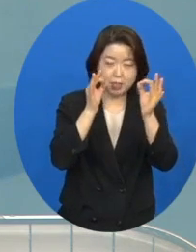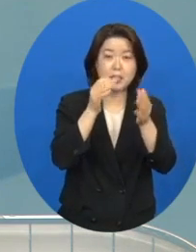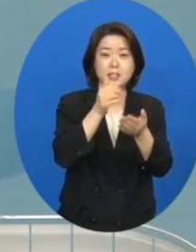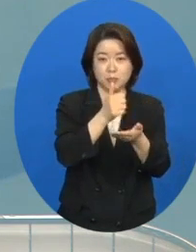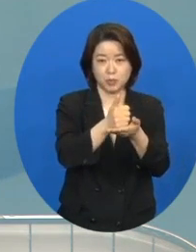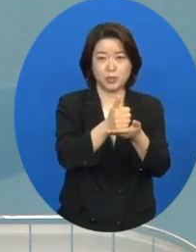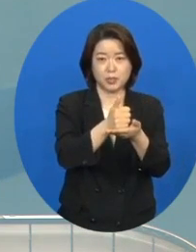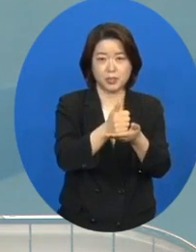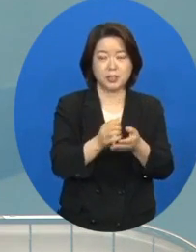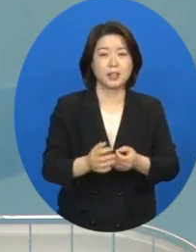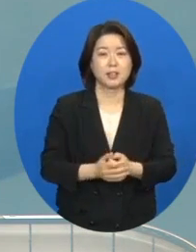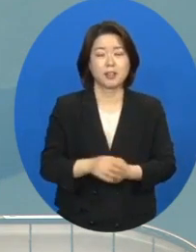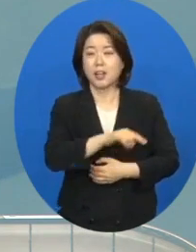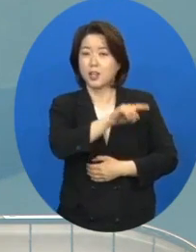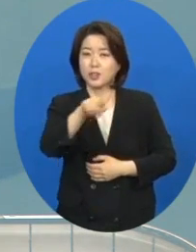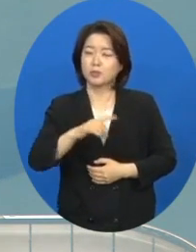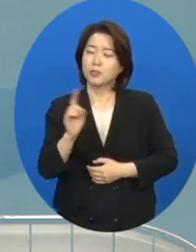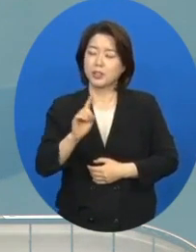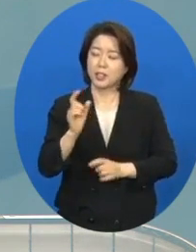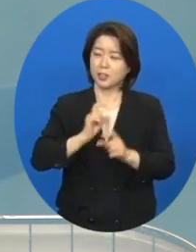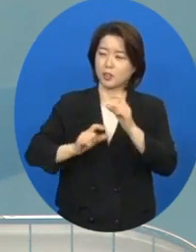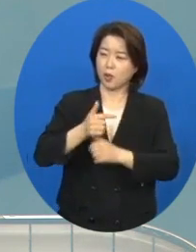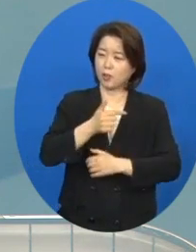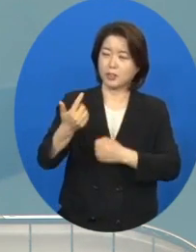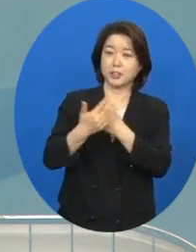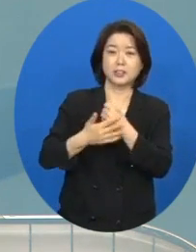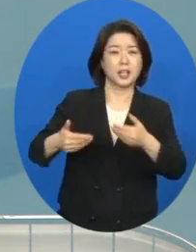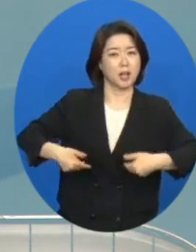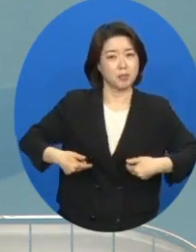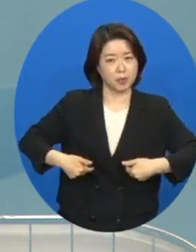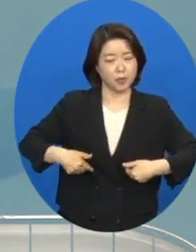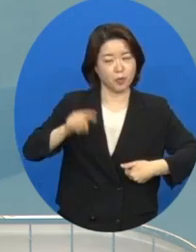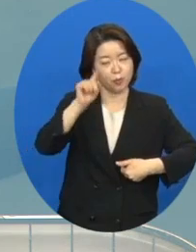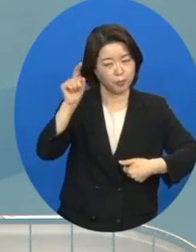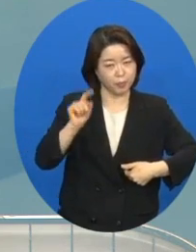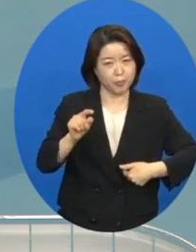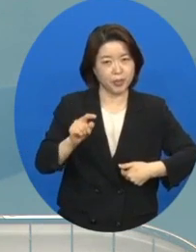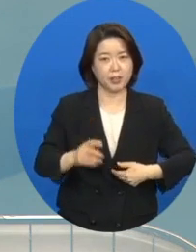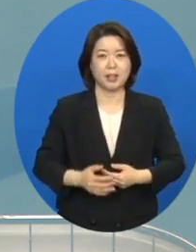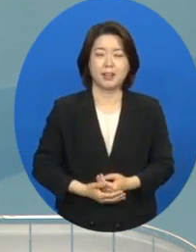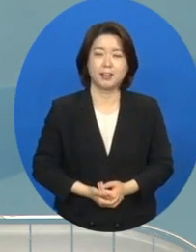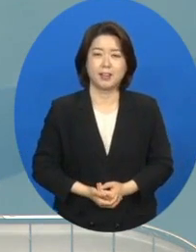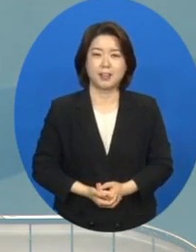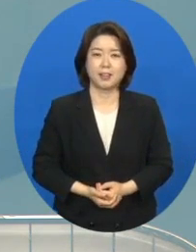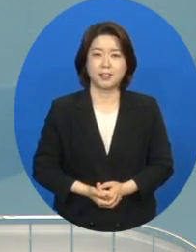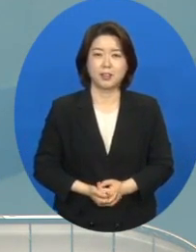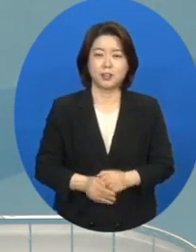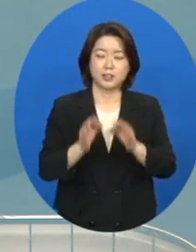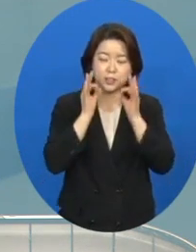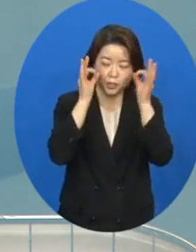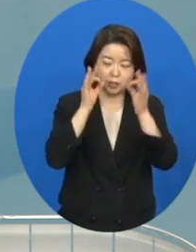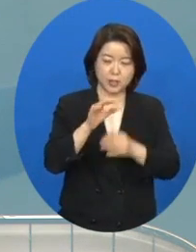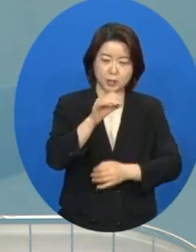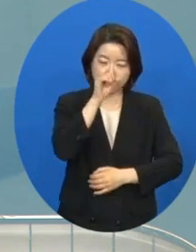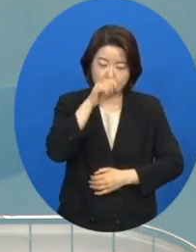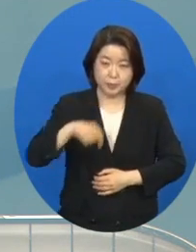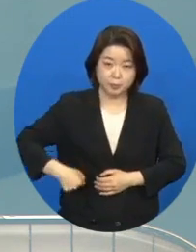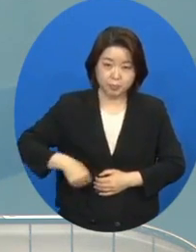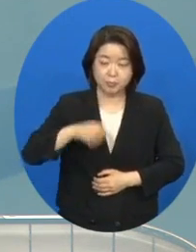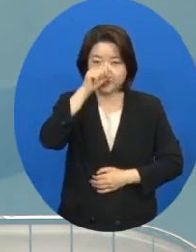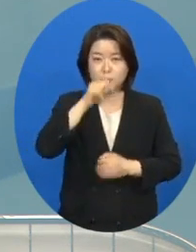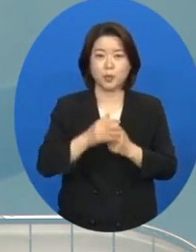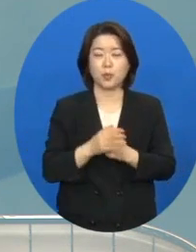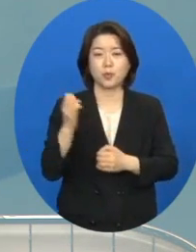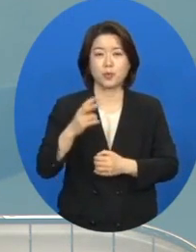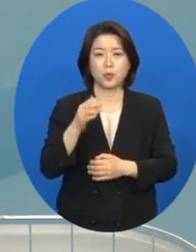분들이십니다. 그분들에게 무슨 더 큰 은혜가 필요했을까요? 성실하고 착하고